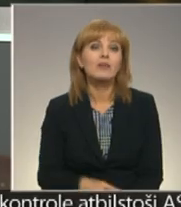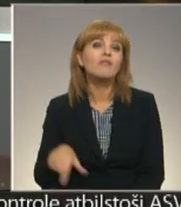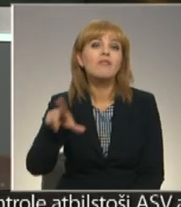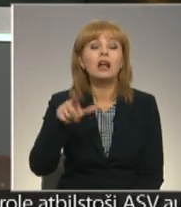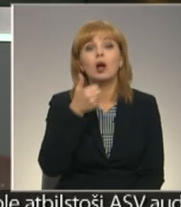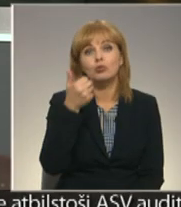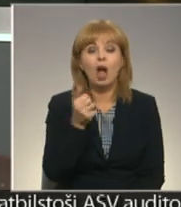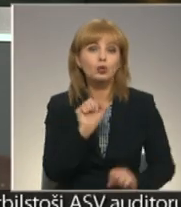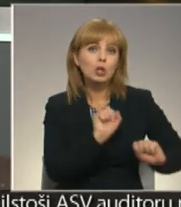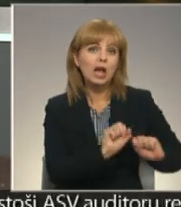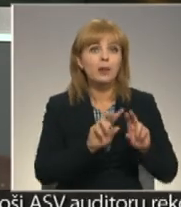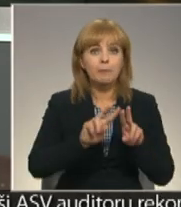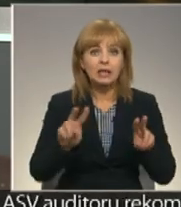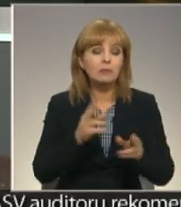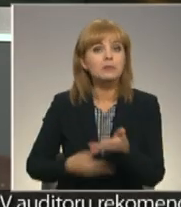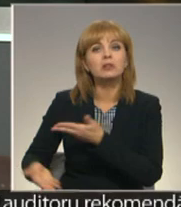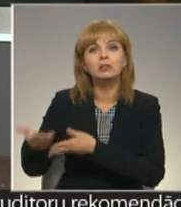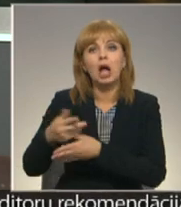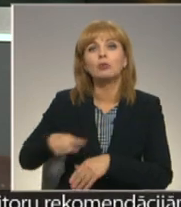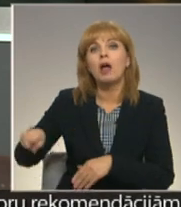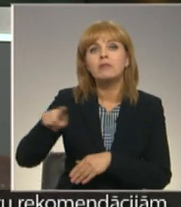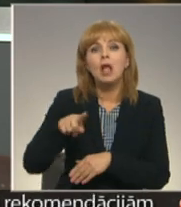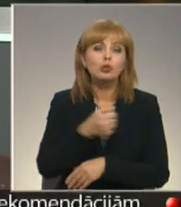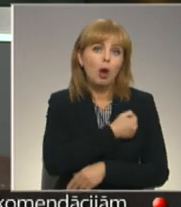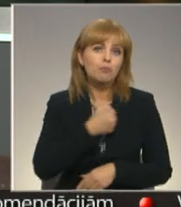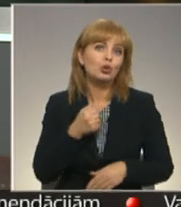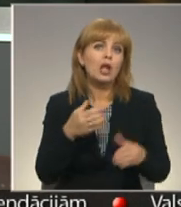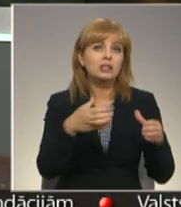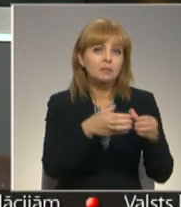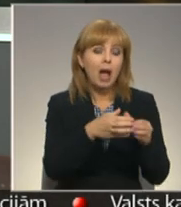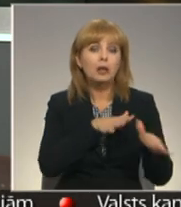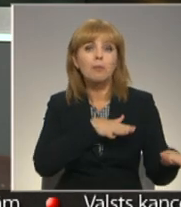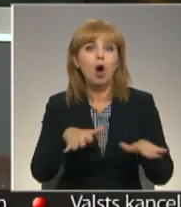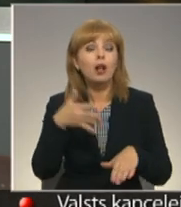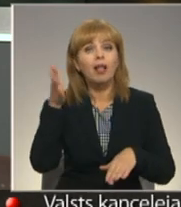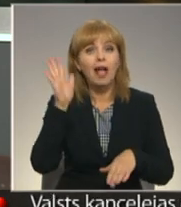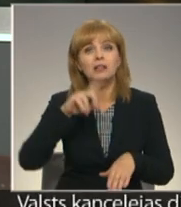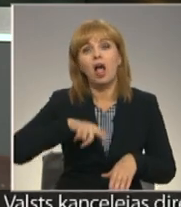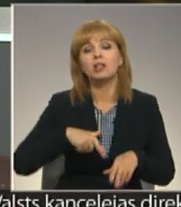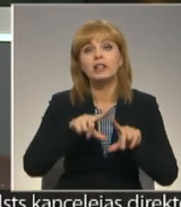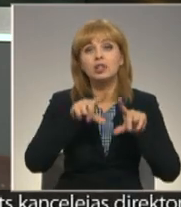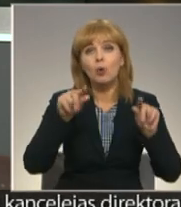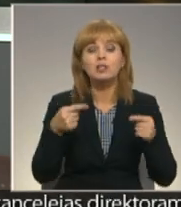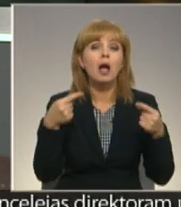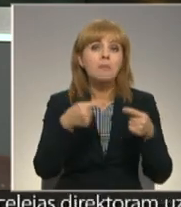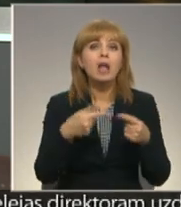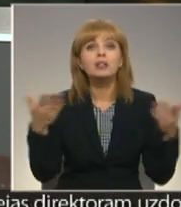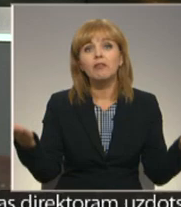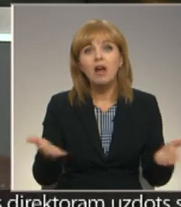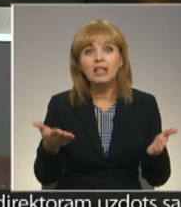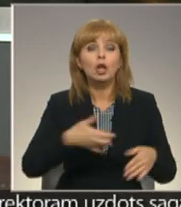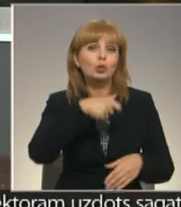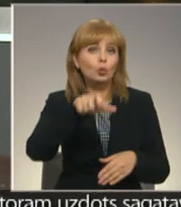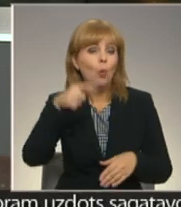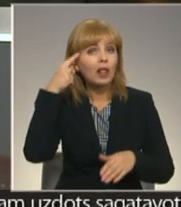Jau vairākus gadus aizsardzības ministrija sadarbībā ar Nacionālajiem bruņotajiem spēkiem organizē lekcijas Latvijas skolās, un to mērķis ir veicināt